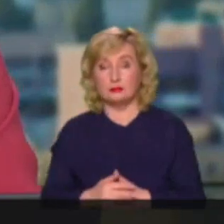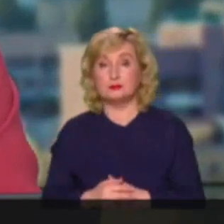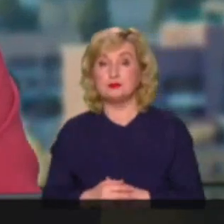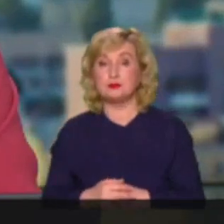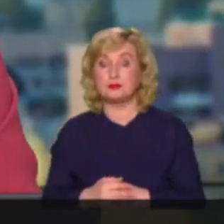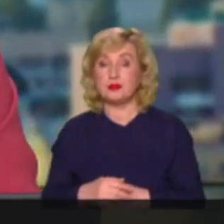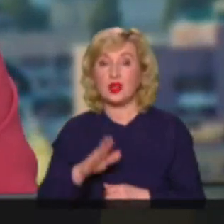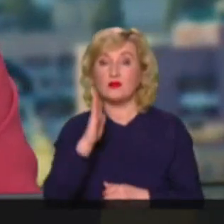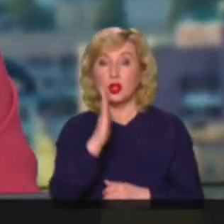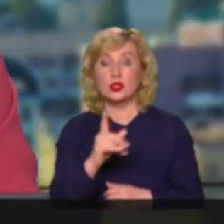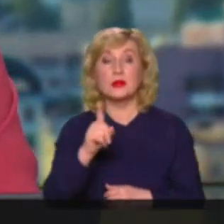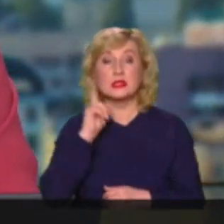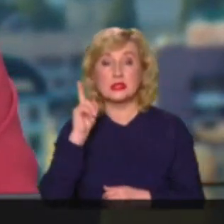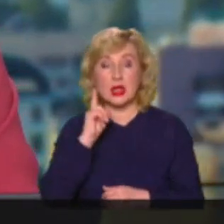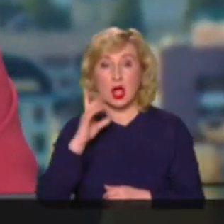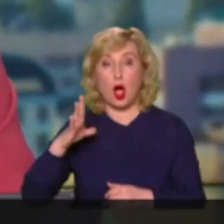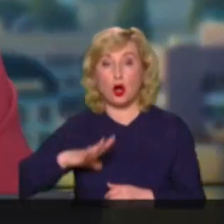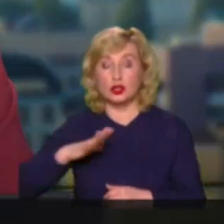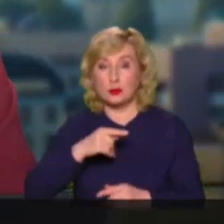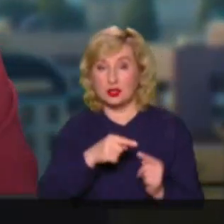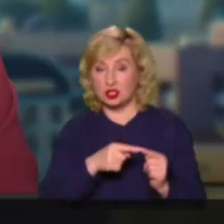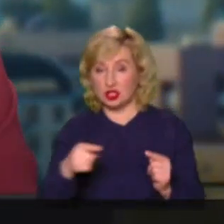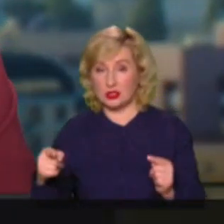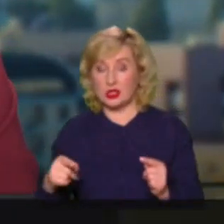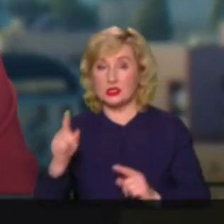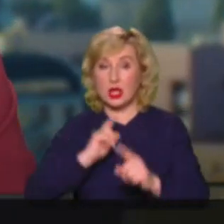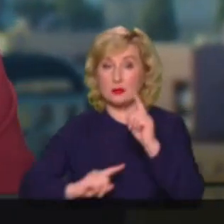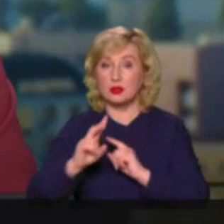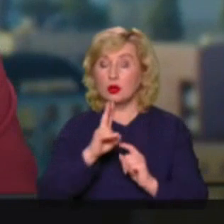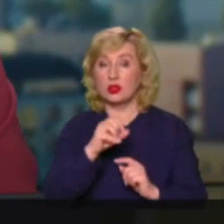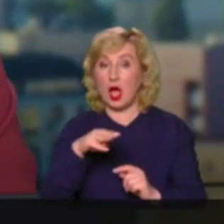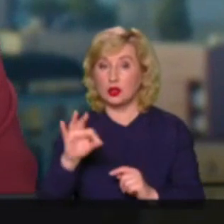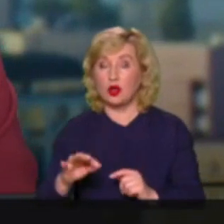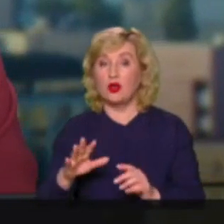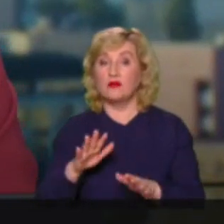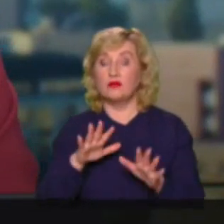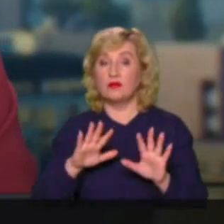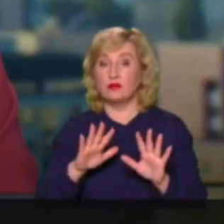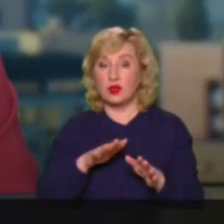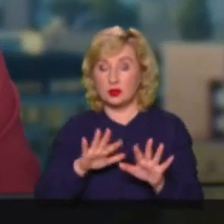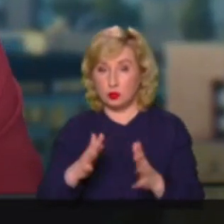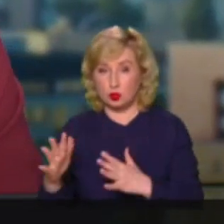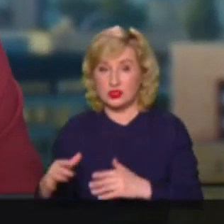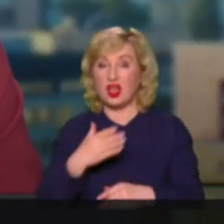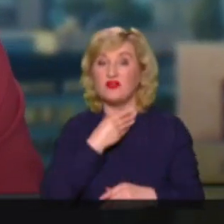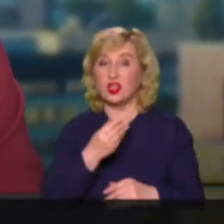А Володимир Зеленський очікує, що під час саміту НАТО, який відбудеться в Вільнюсі, Україну офіційно запросять стати